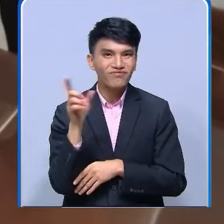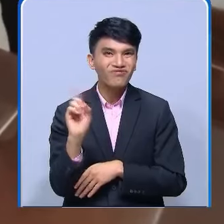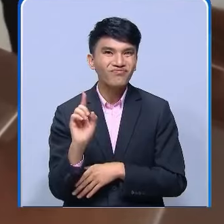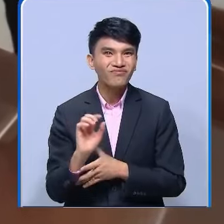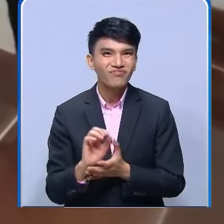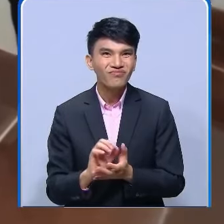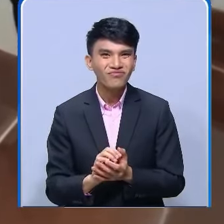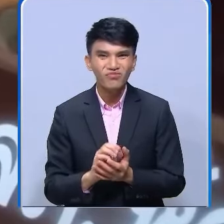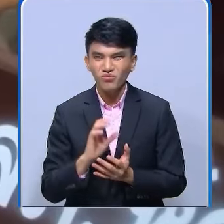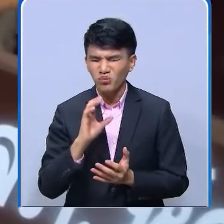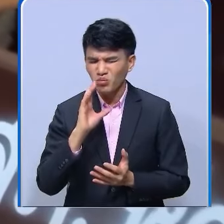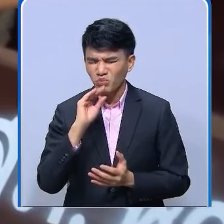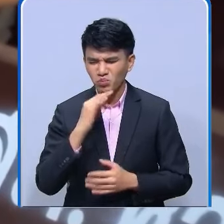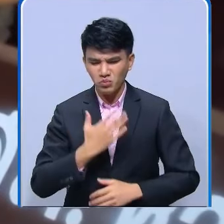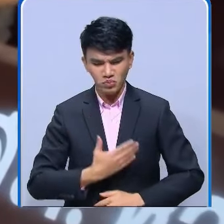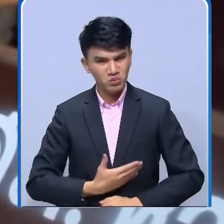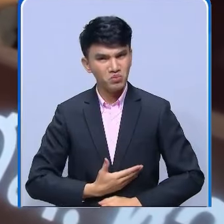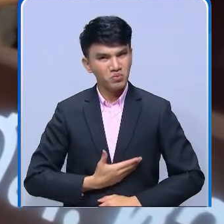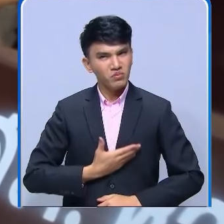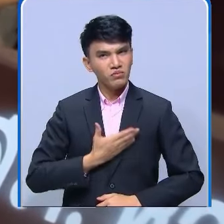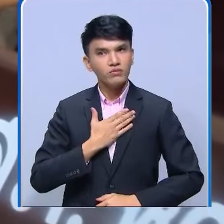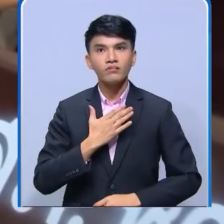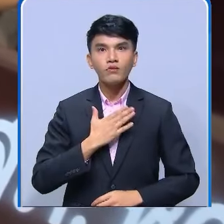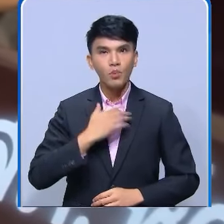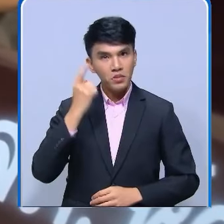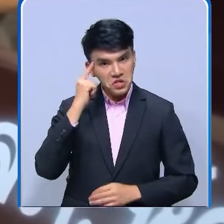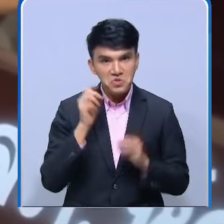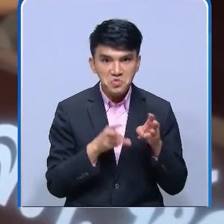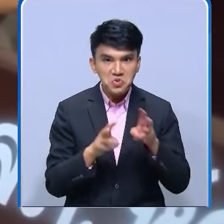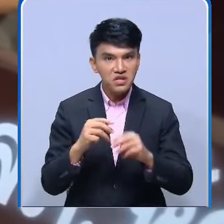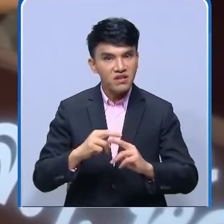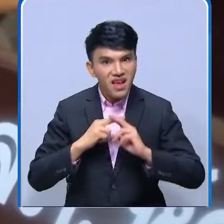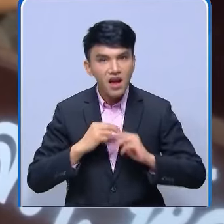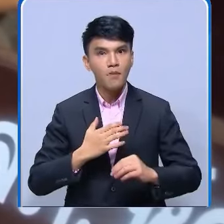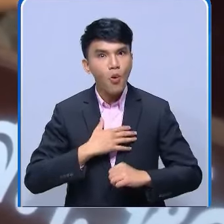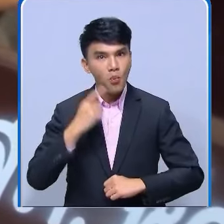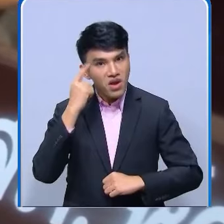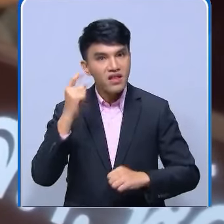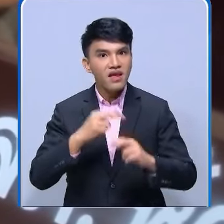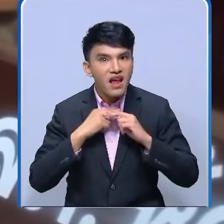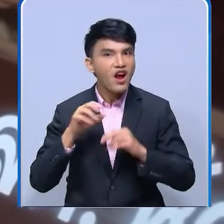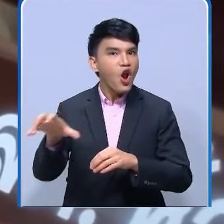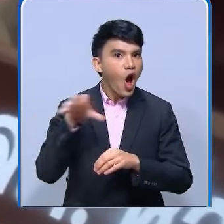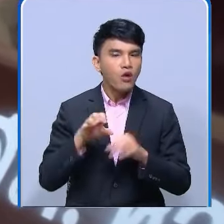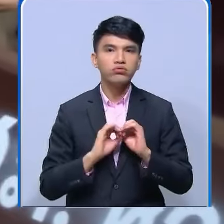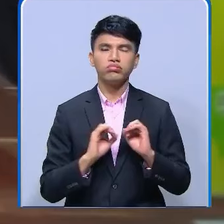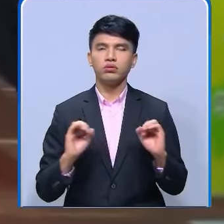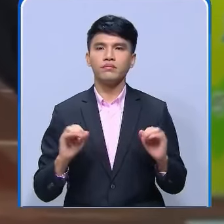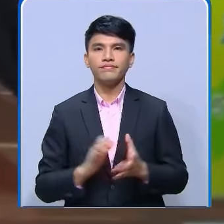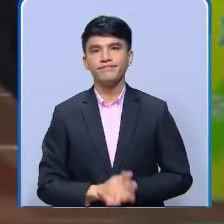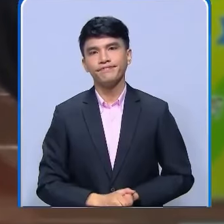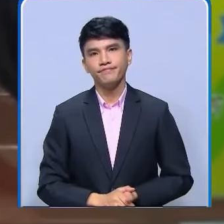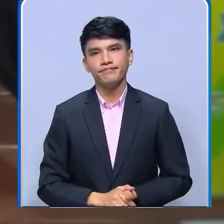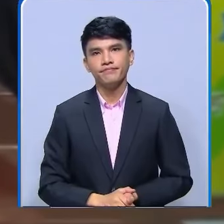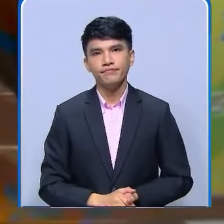ยังพูดอย่างภาคภูมิใจอีกนะว่าเนี่ยผมคิดวิธีการแบบนี้เองคิดเองไม่เรียนแบบใครครับ แม ่